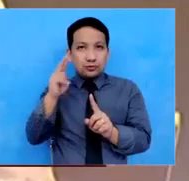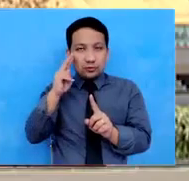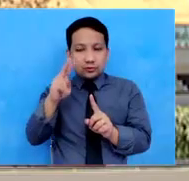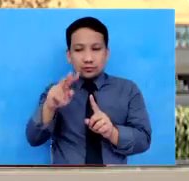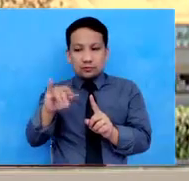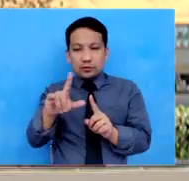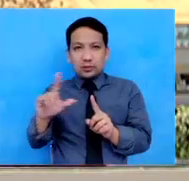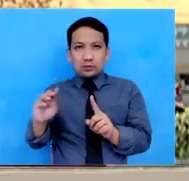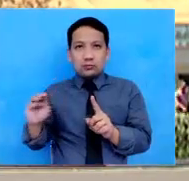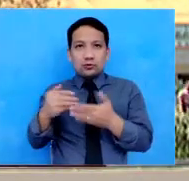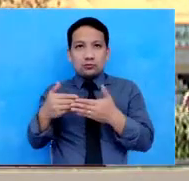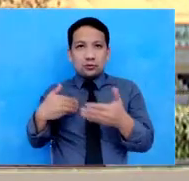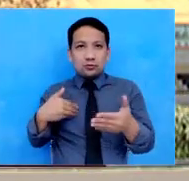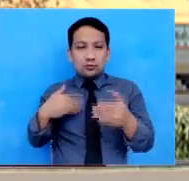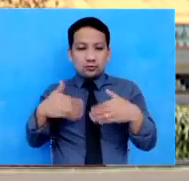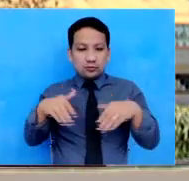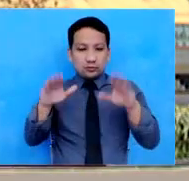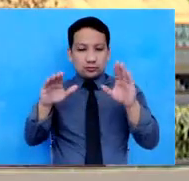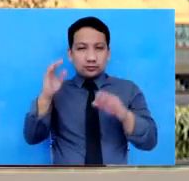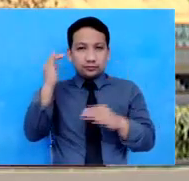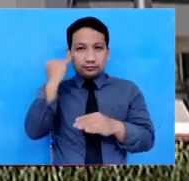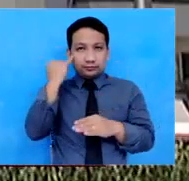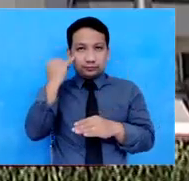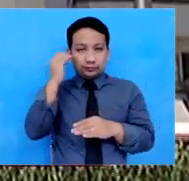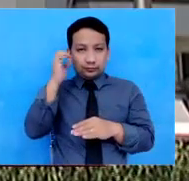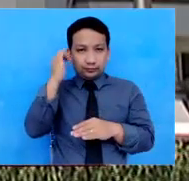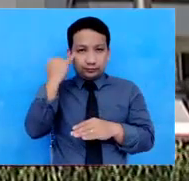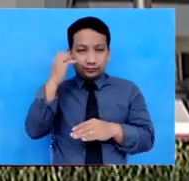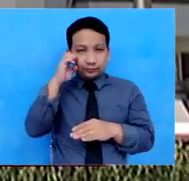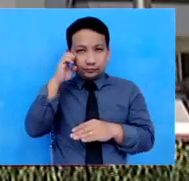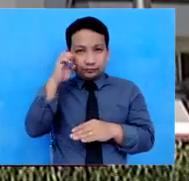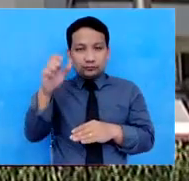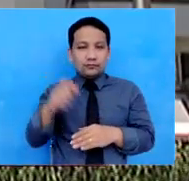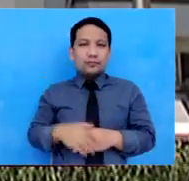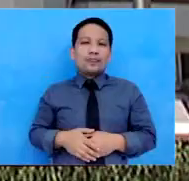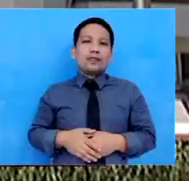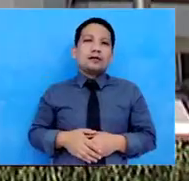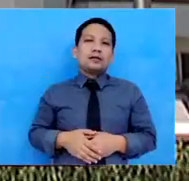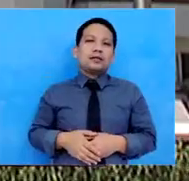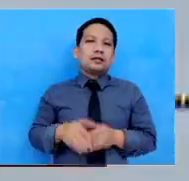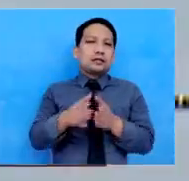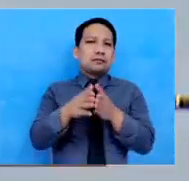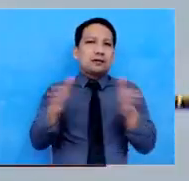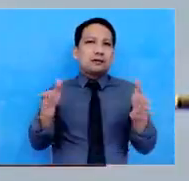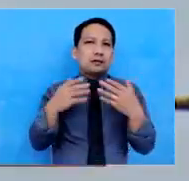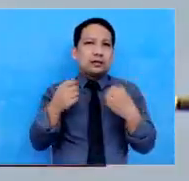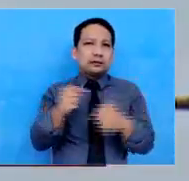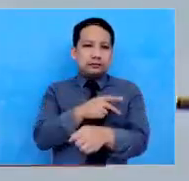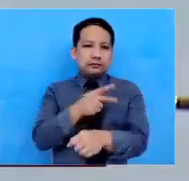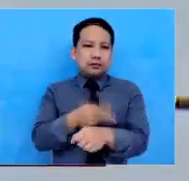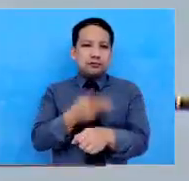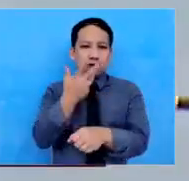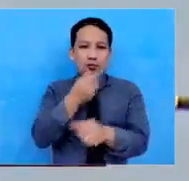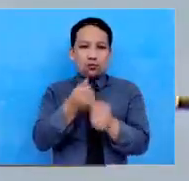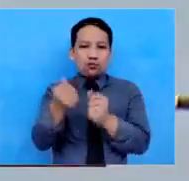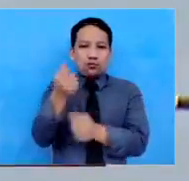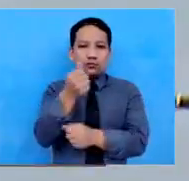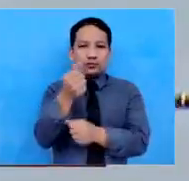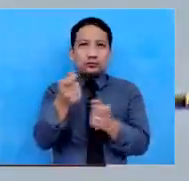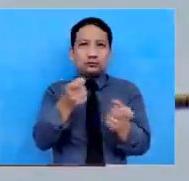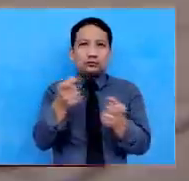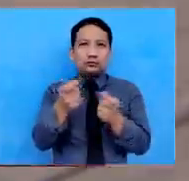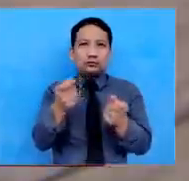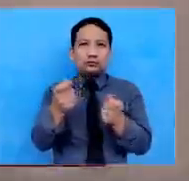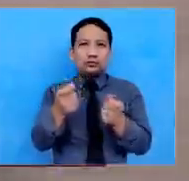surrendered. Napakalawak daw ng impluensya ng sinumang nagahari-harian sa loob ng Nubilibid Prison sa Muntinlupa.